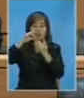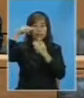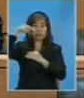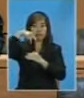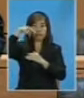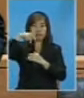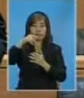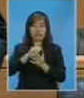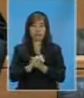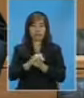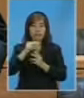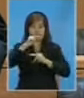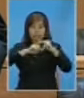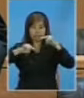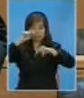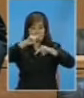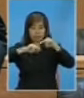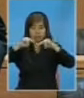พิจารณา